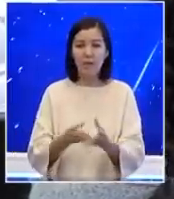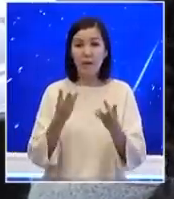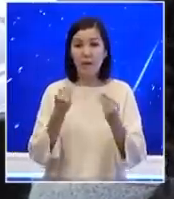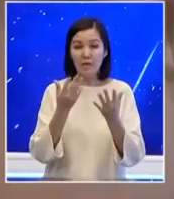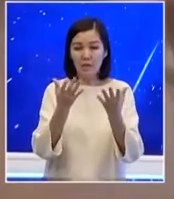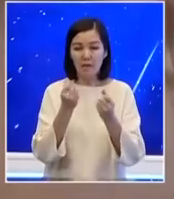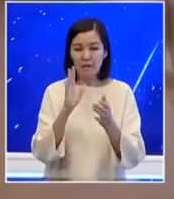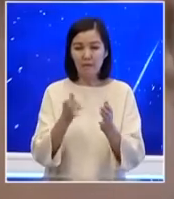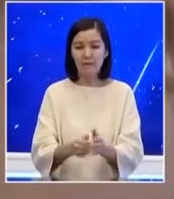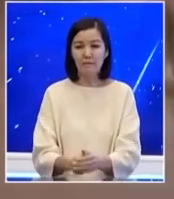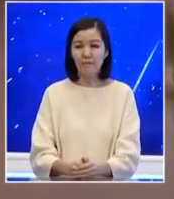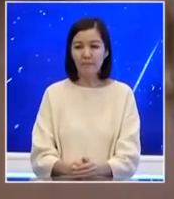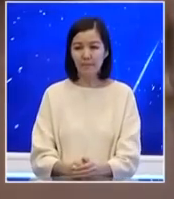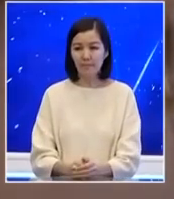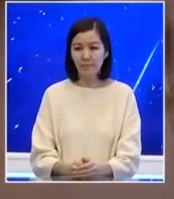қаржылай.